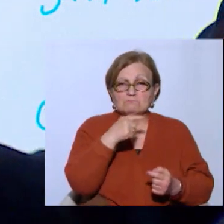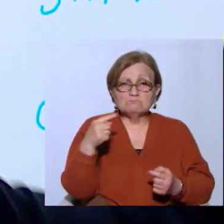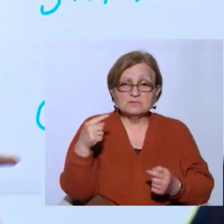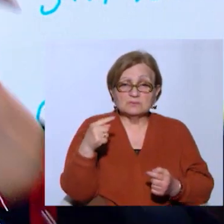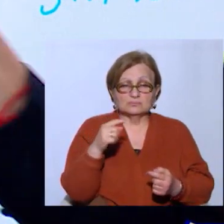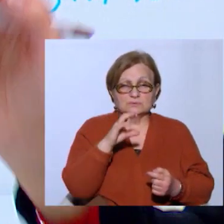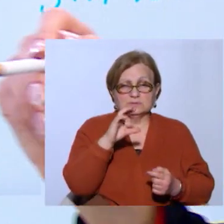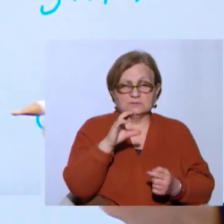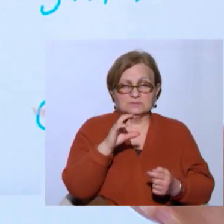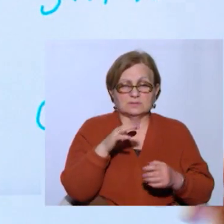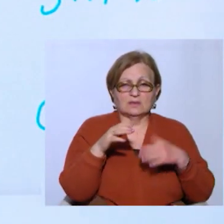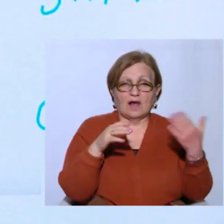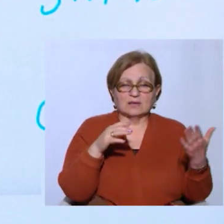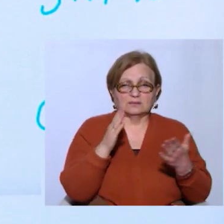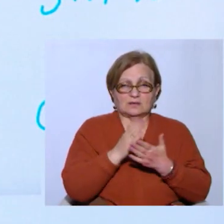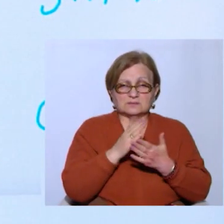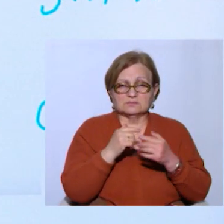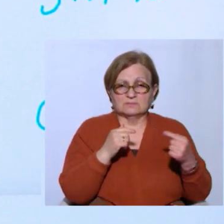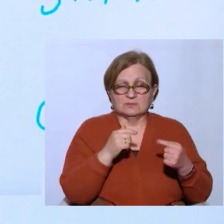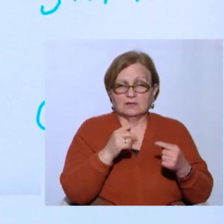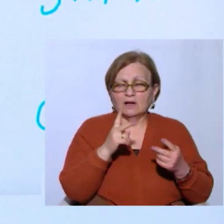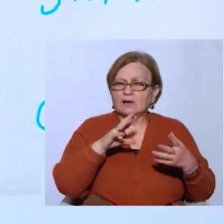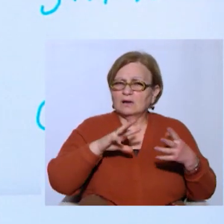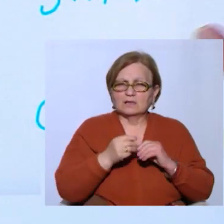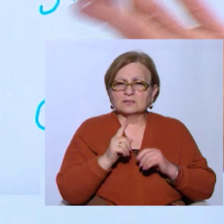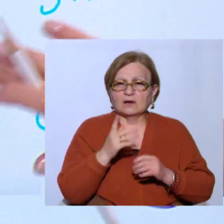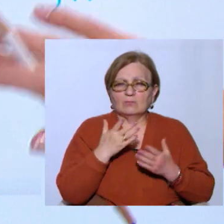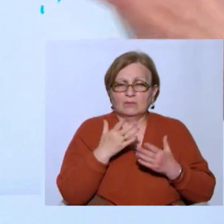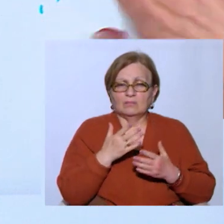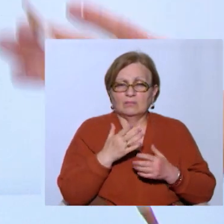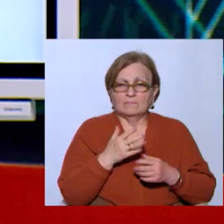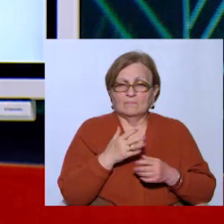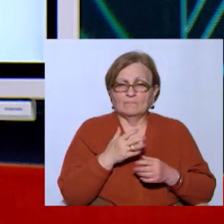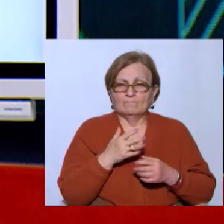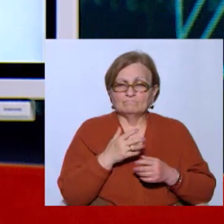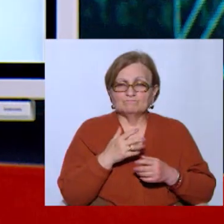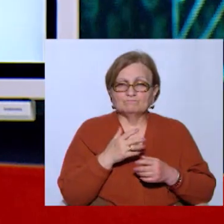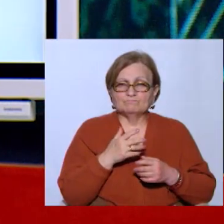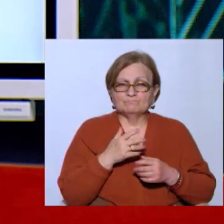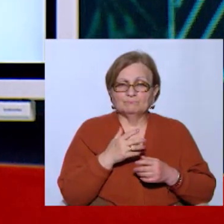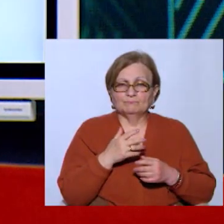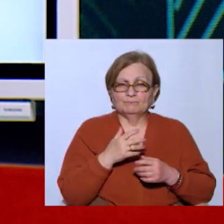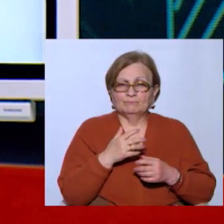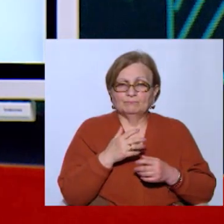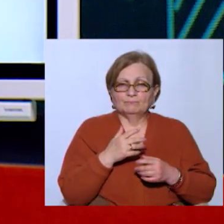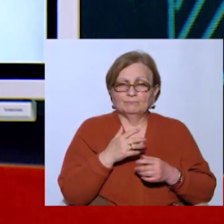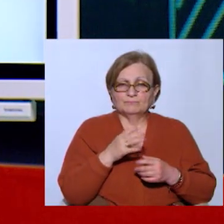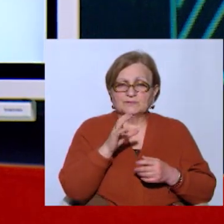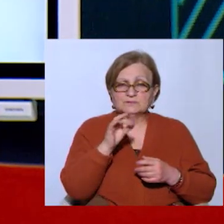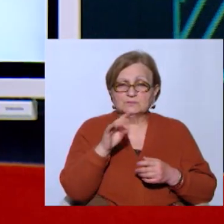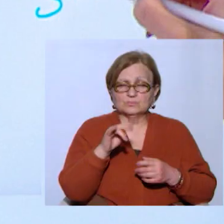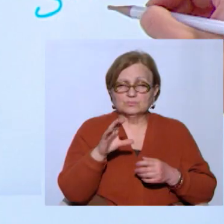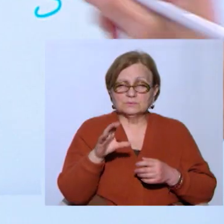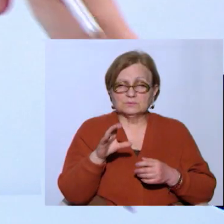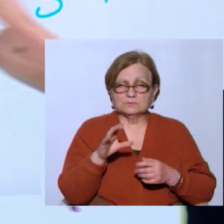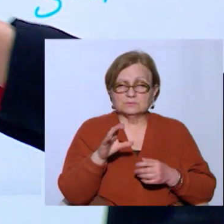-X-ი Y-ი. ანუ ახლა რა გამოვიდა ჩვენ? ნახე, შევაჯამოთ ეს ყველაფერი. აი ამას ესე წავშლი, რომ სინუსი